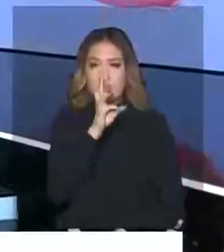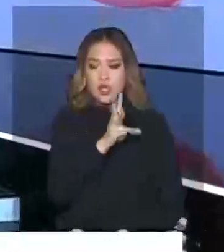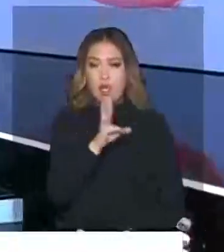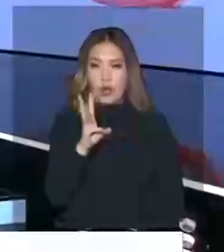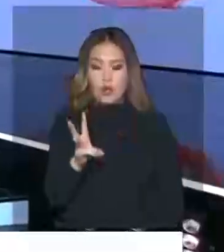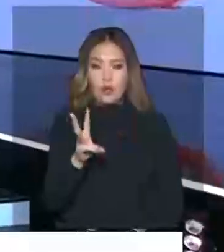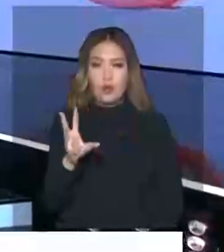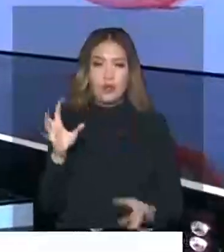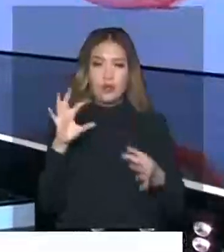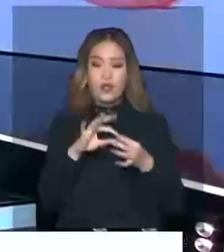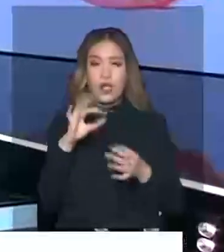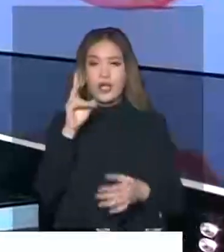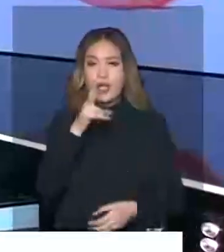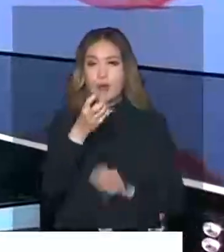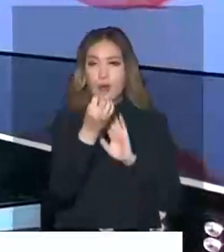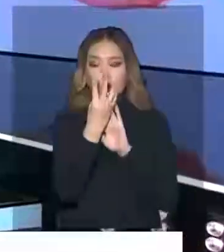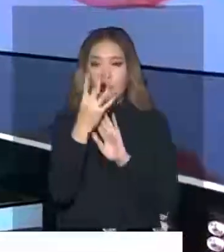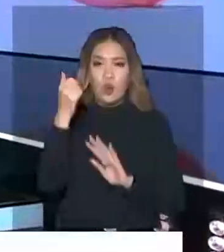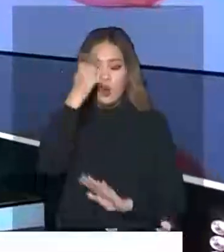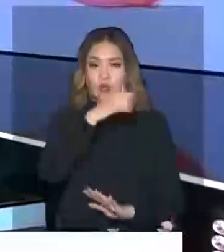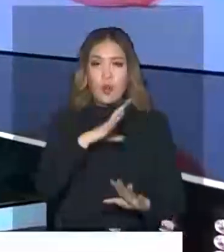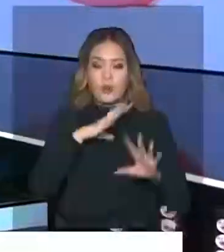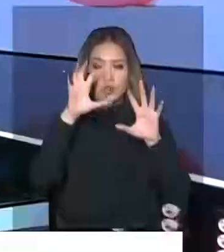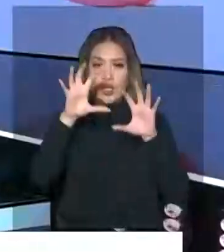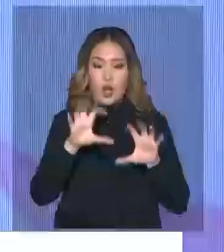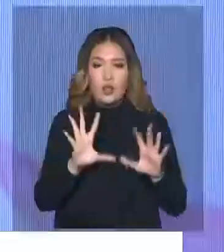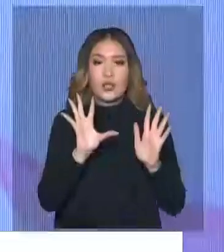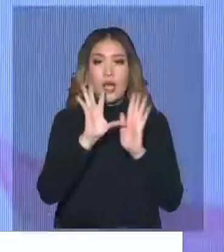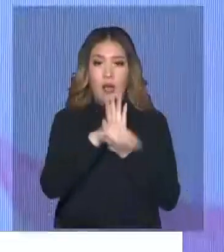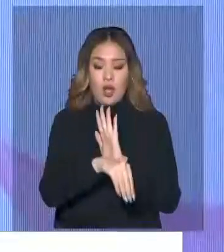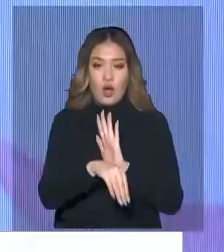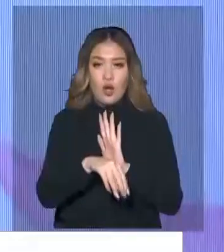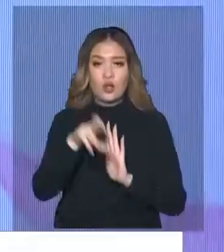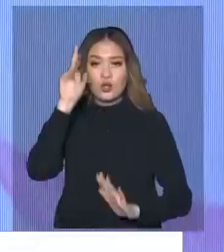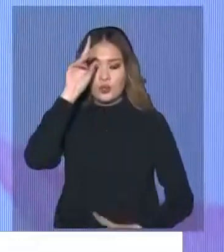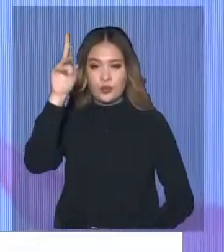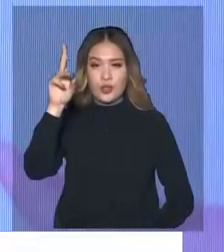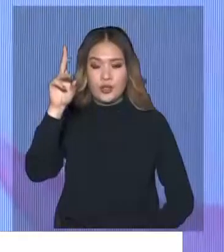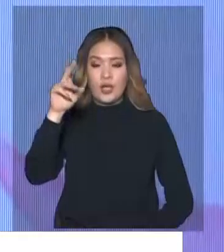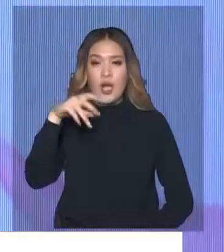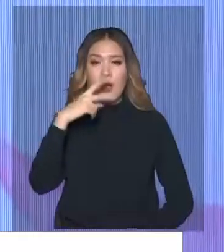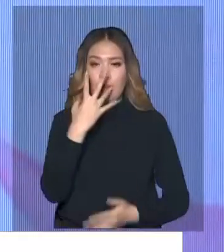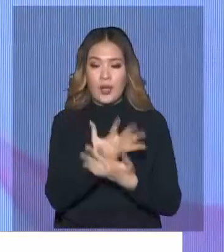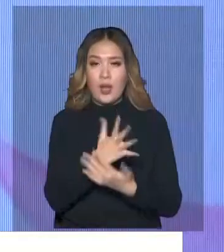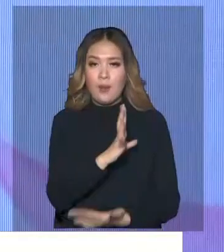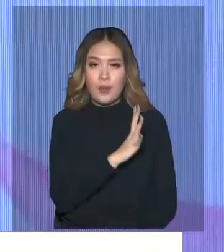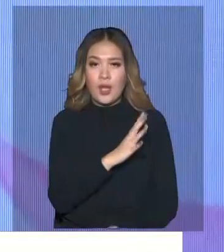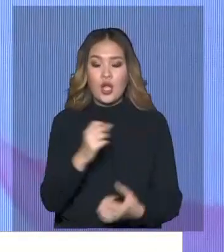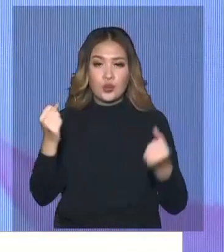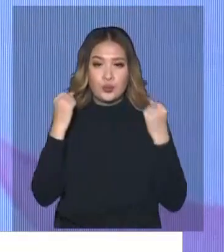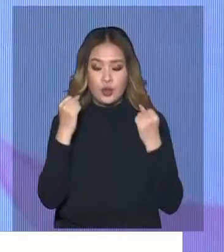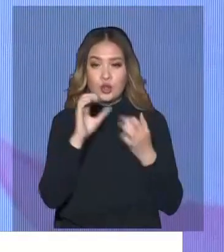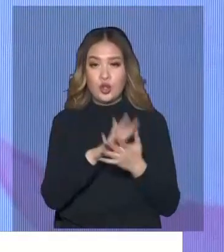бойынша 2014 жылы заңнамаға кіріп, үкіметтің қаулысына кірген. Содан бері біздің